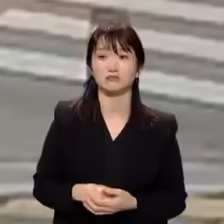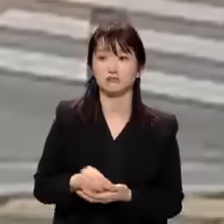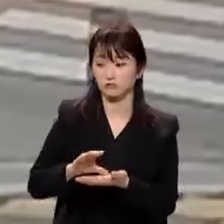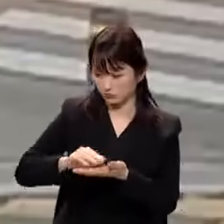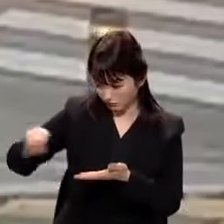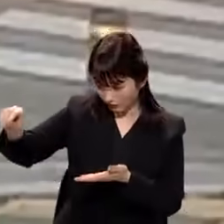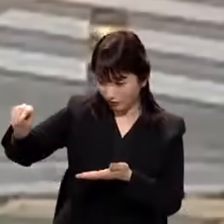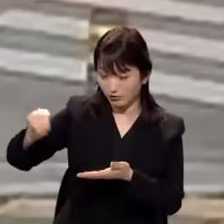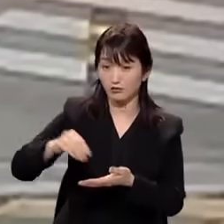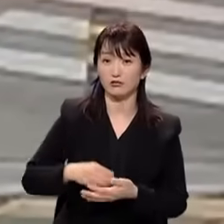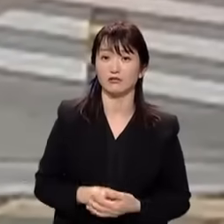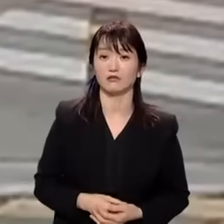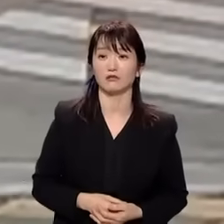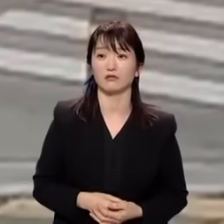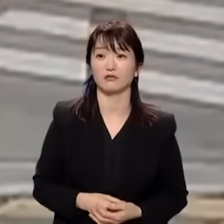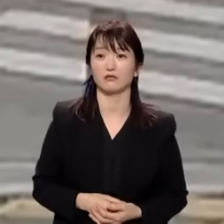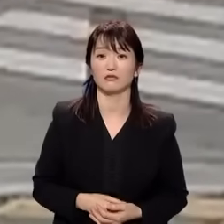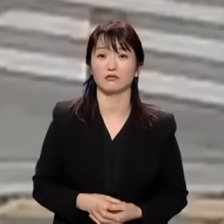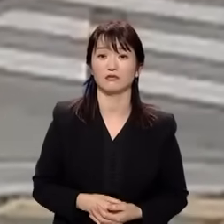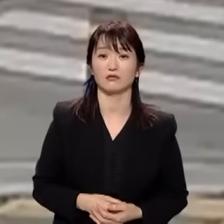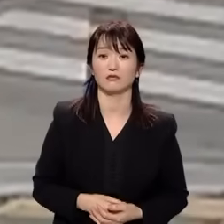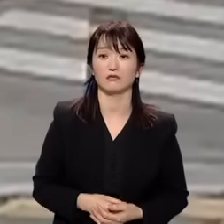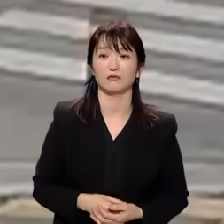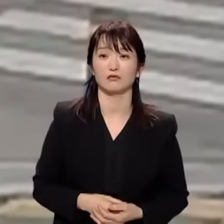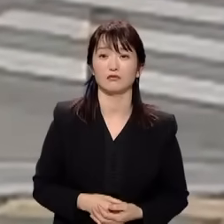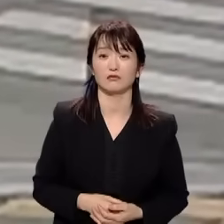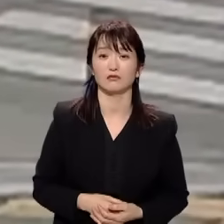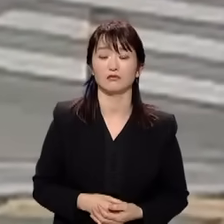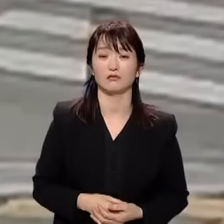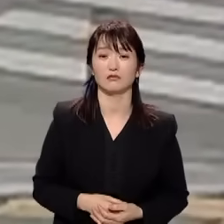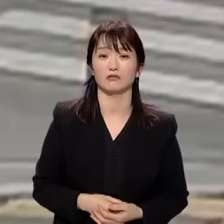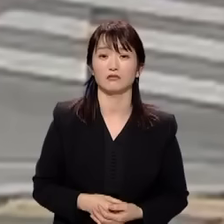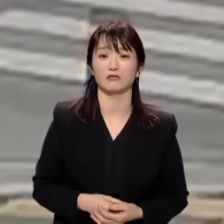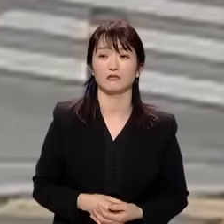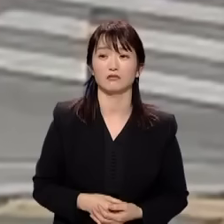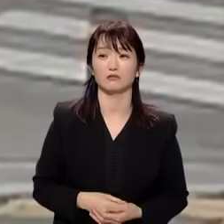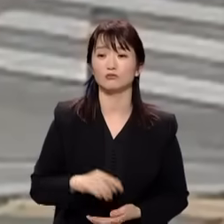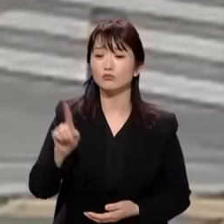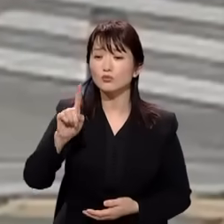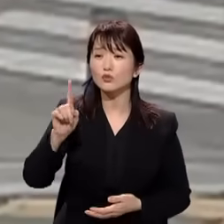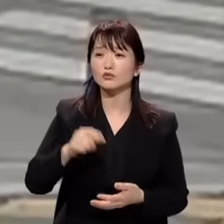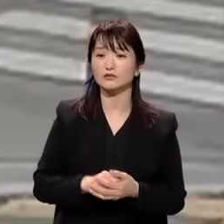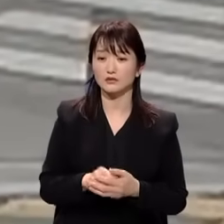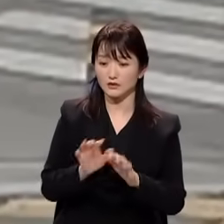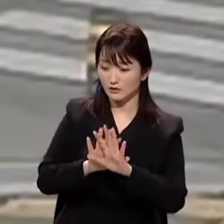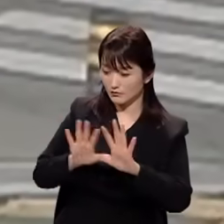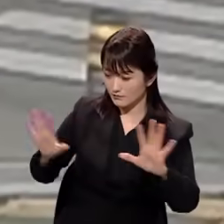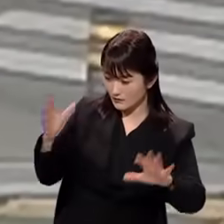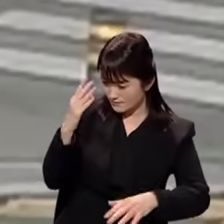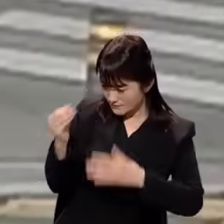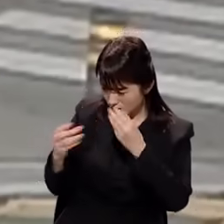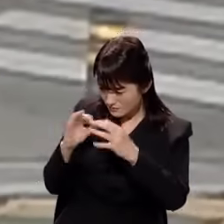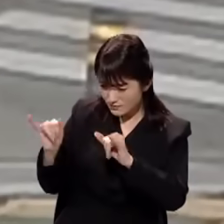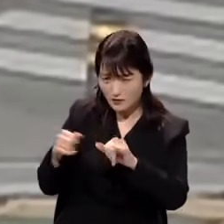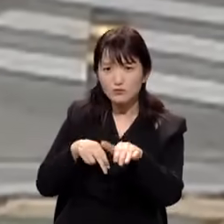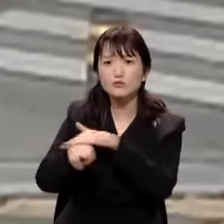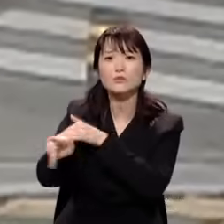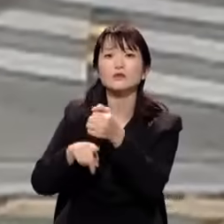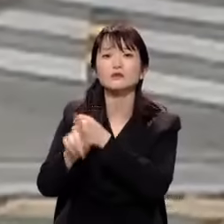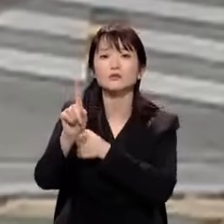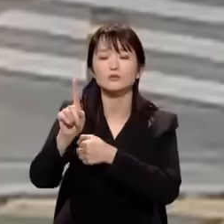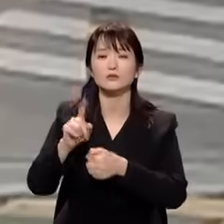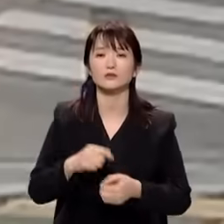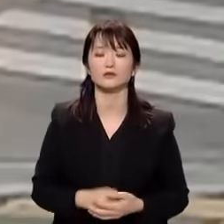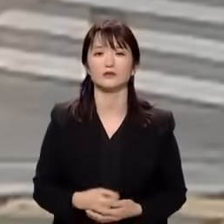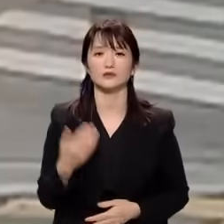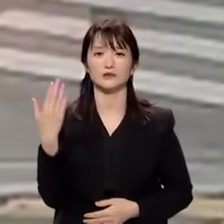쓱 가버립니다. 아, 진짜 이게 무슨, 자, 무슨 배짱으로 저 많은 목격자들이 있는데 이렇게 뺑소니를 치는 걸까요?